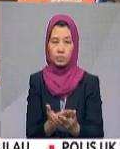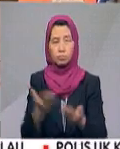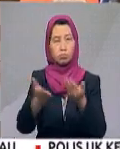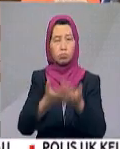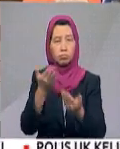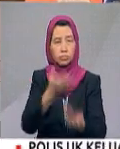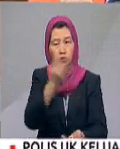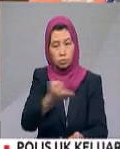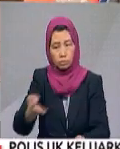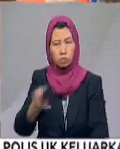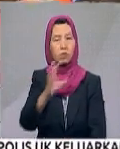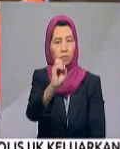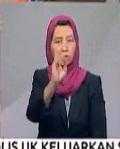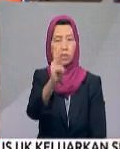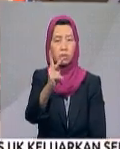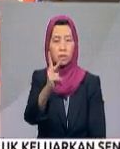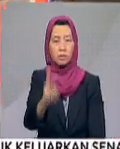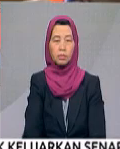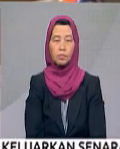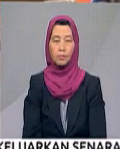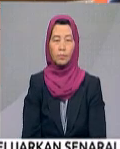Kemudahan okay.